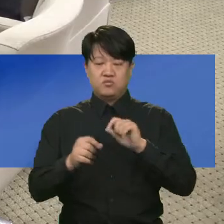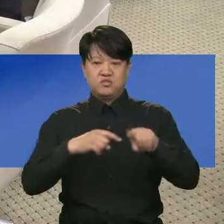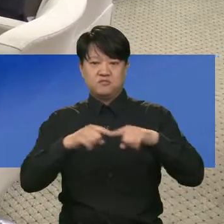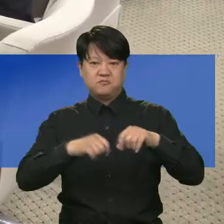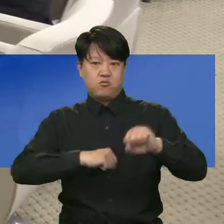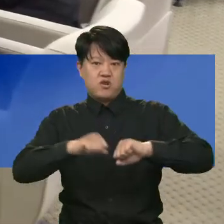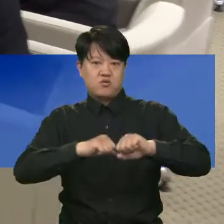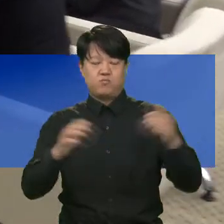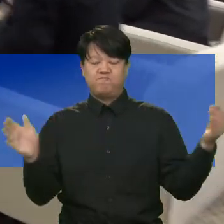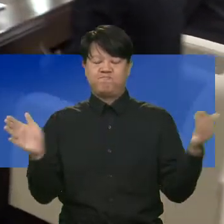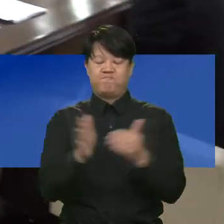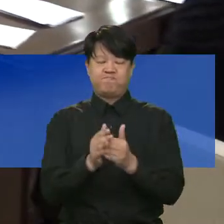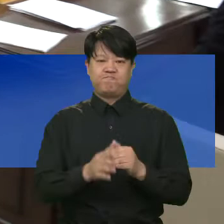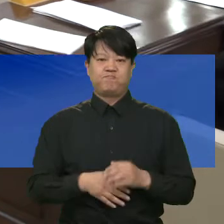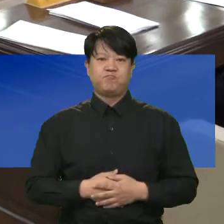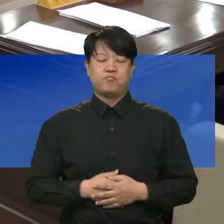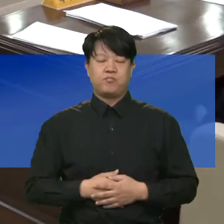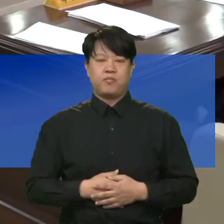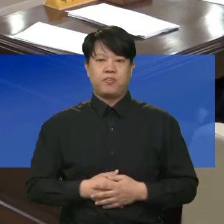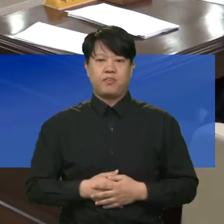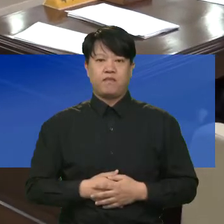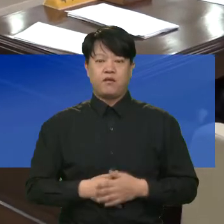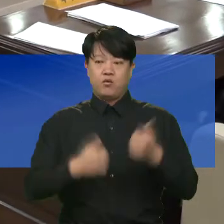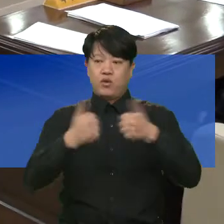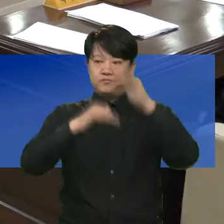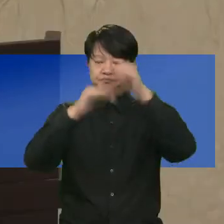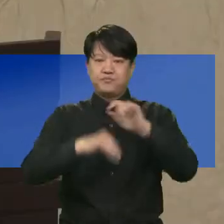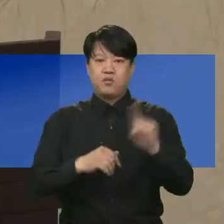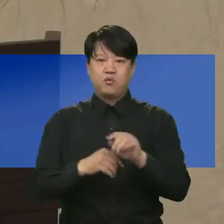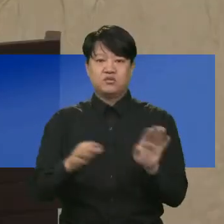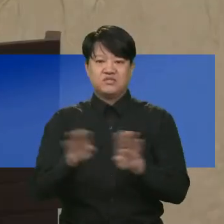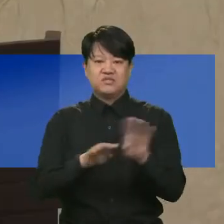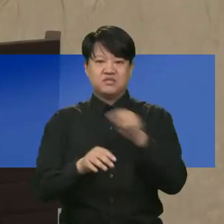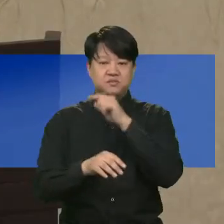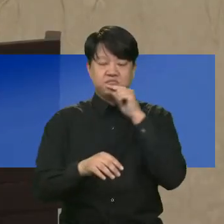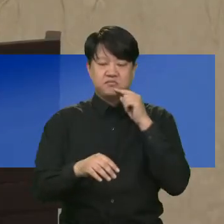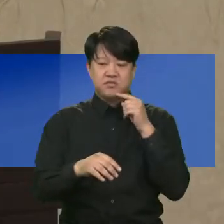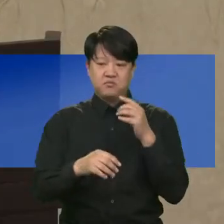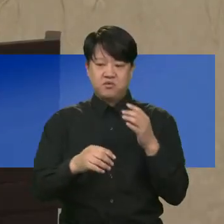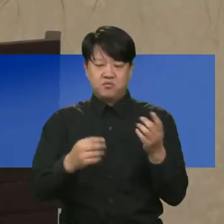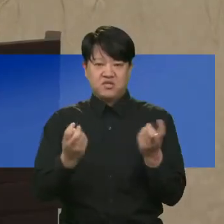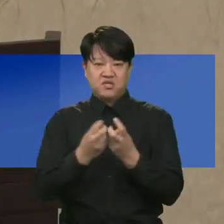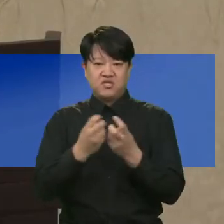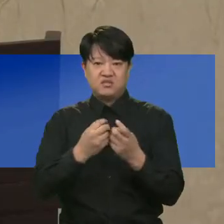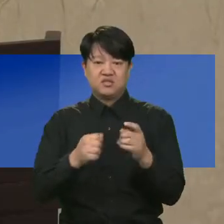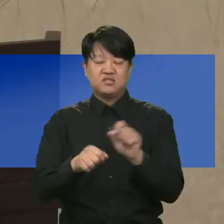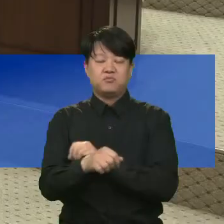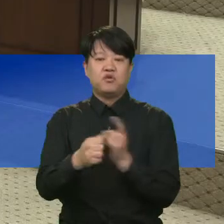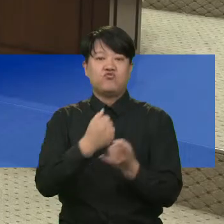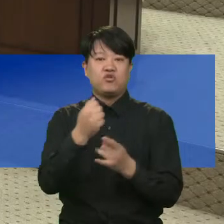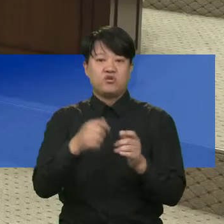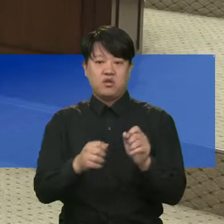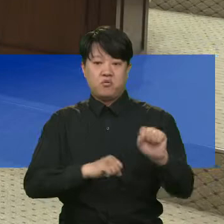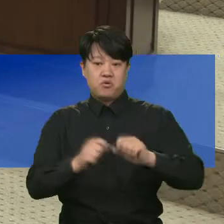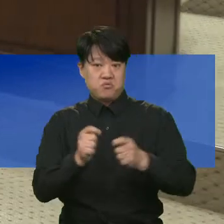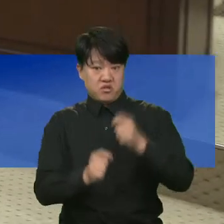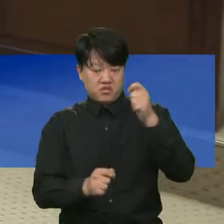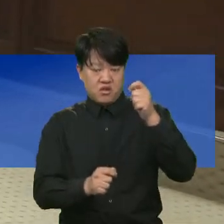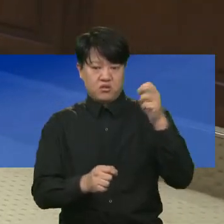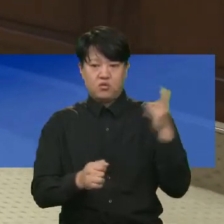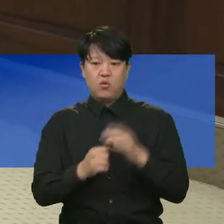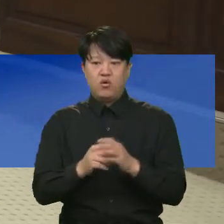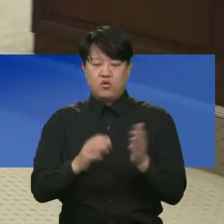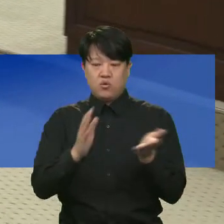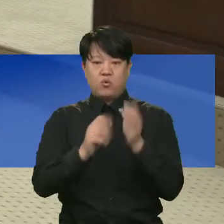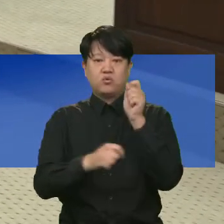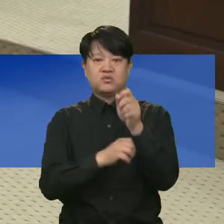의정활동에 막을 내렸습니다 이번 본회의에서는 지진 피해 대체 특별위원회 활동기간 연장의 건